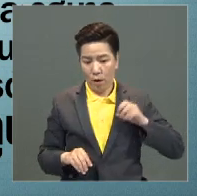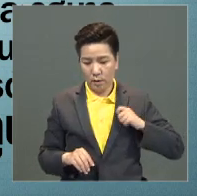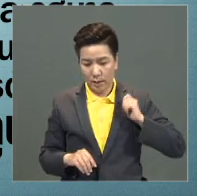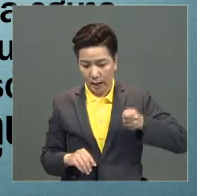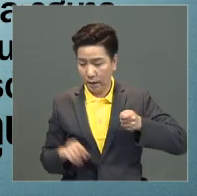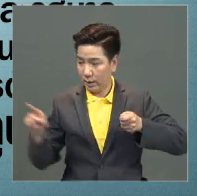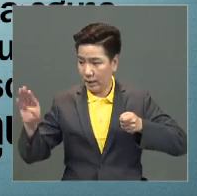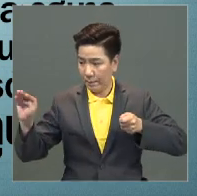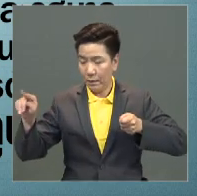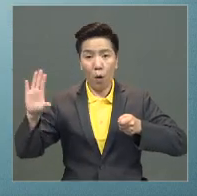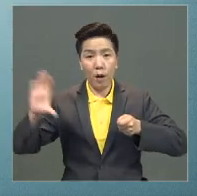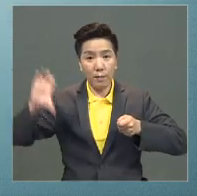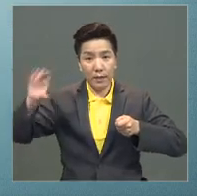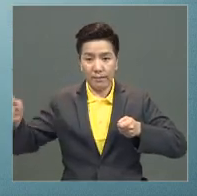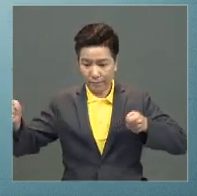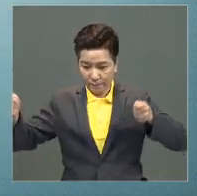บาทและอีก 40%